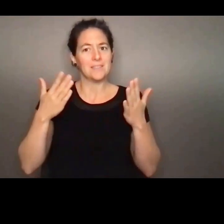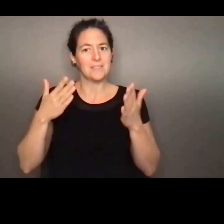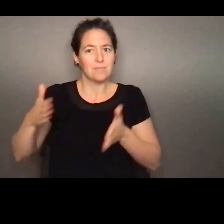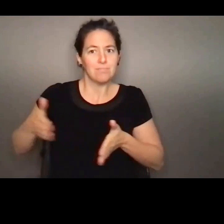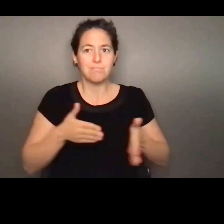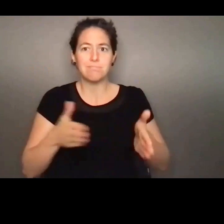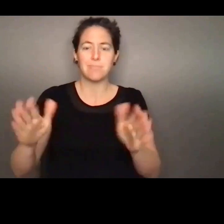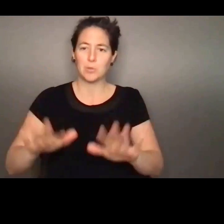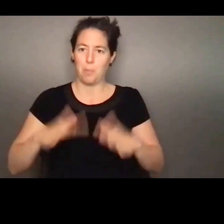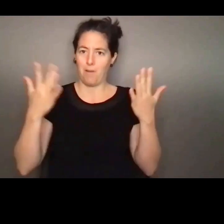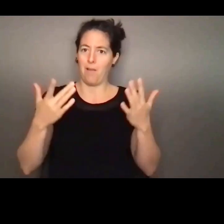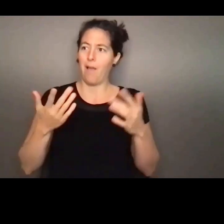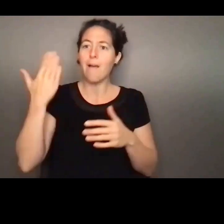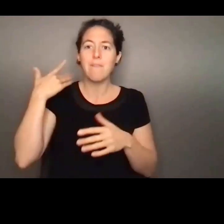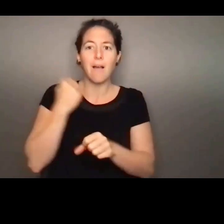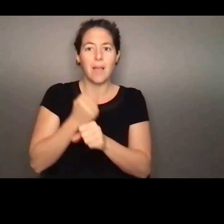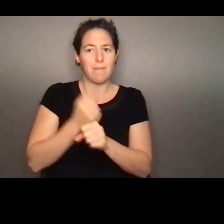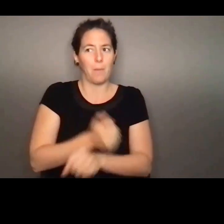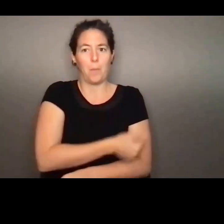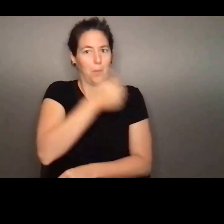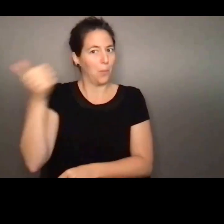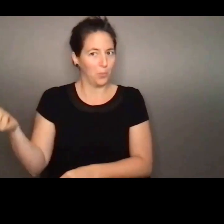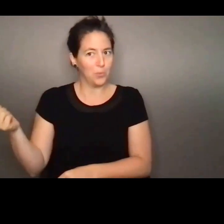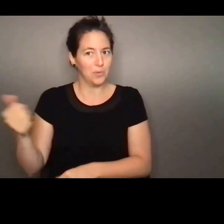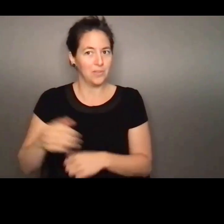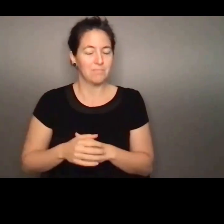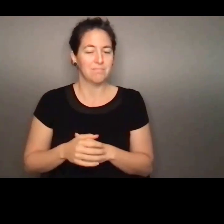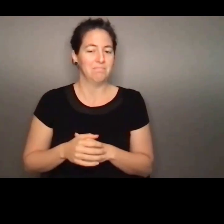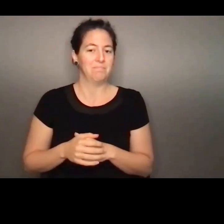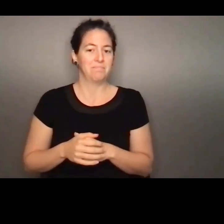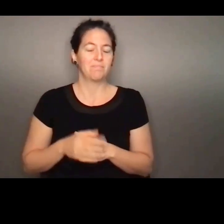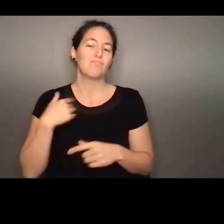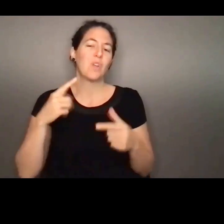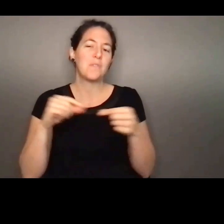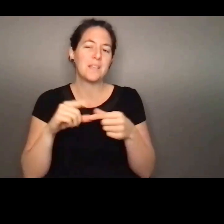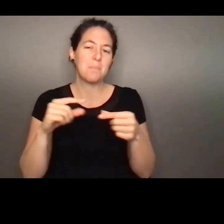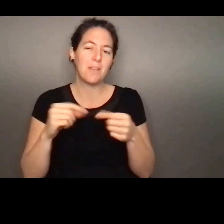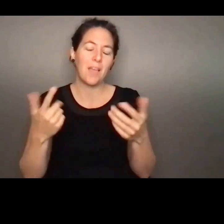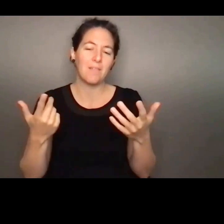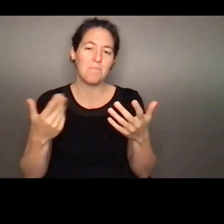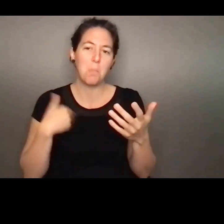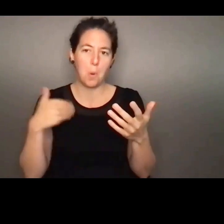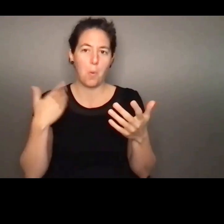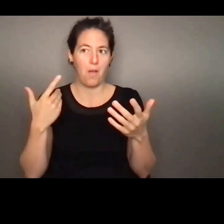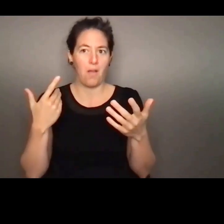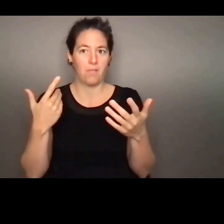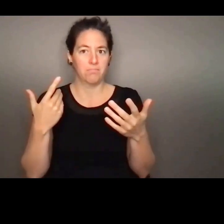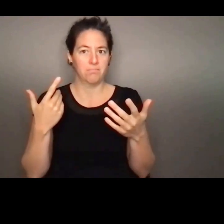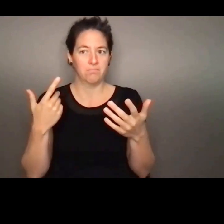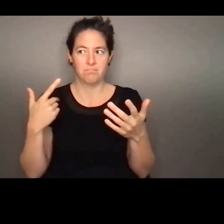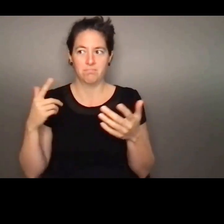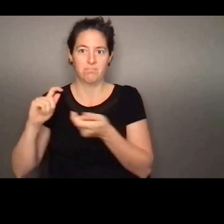tout la carrière dont je faisais avant. Puis je vais vous expliquer un petit peu, dans le fond, qu'est-ce qui m'a amené à faire cette